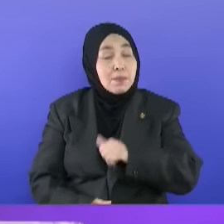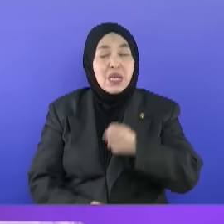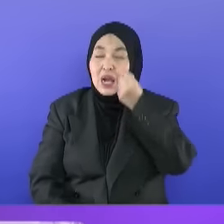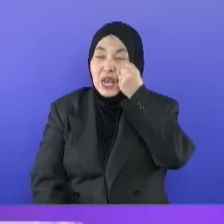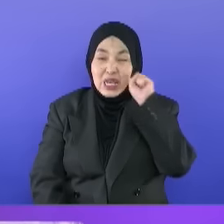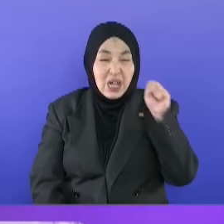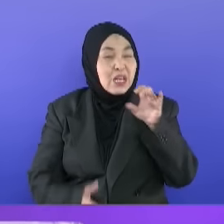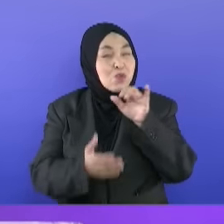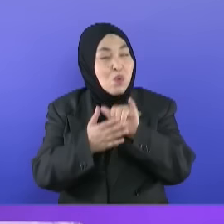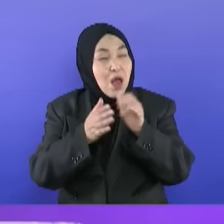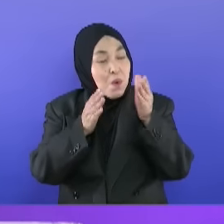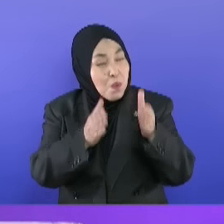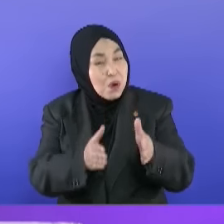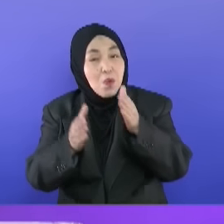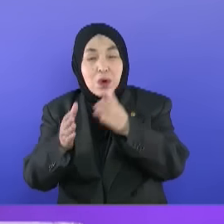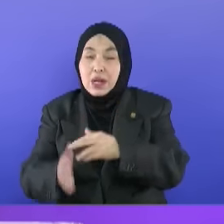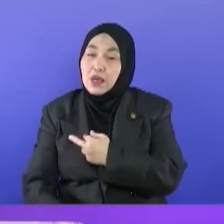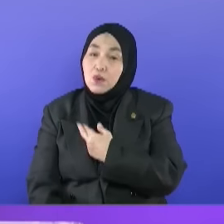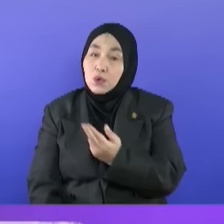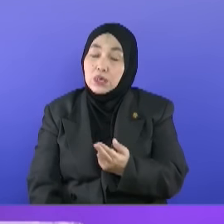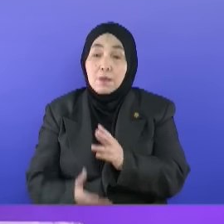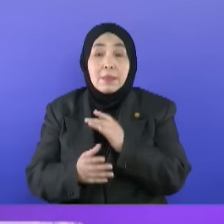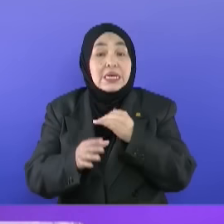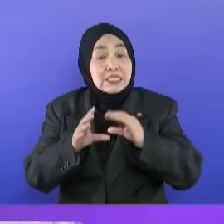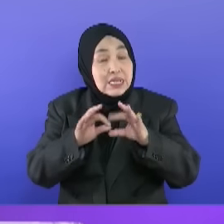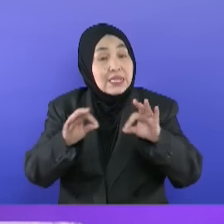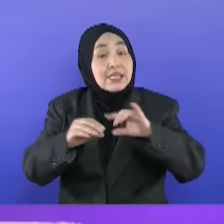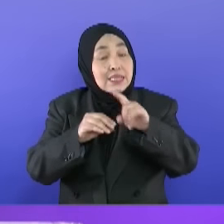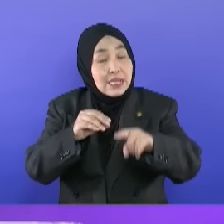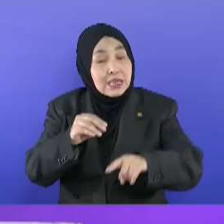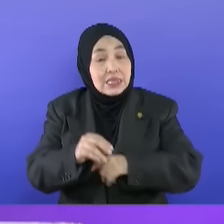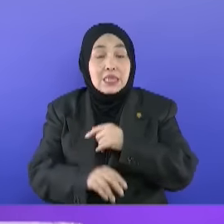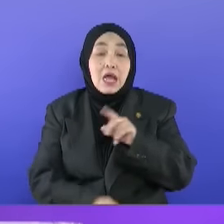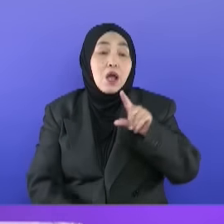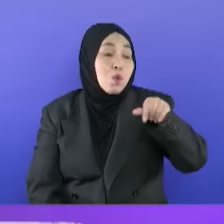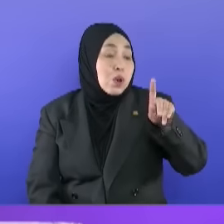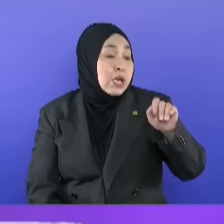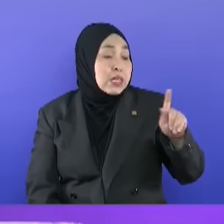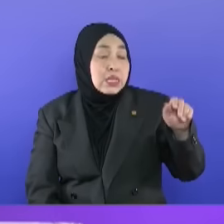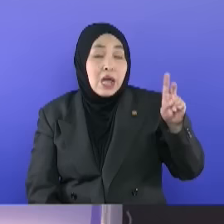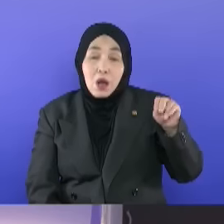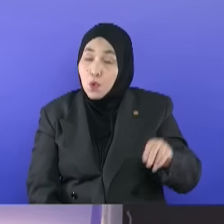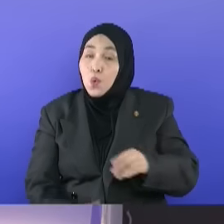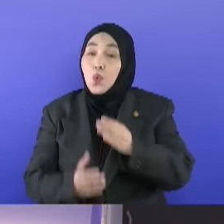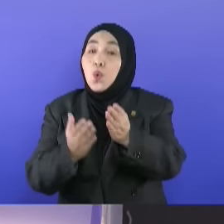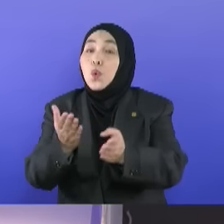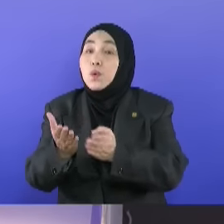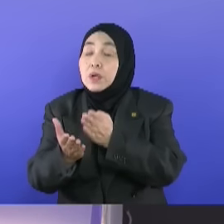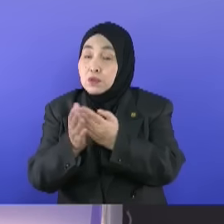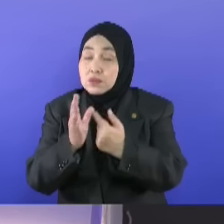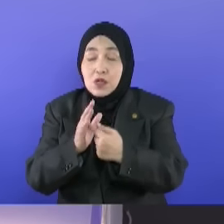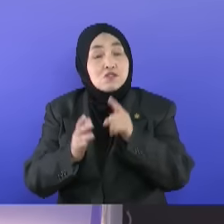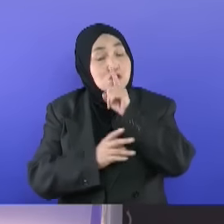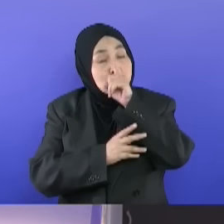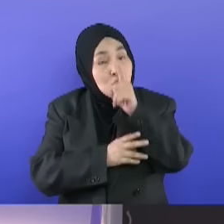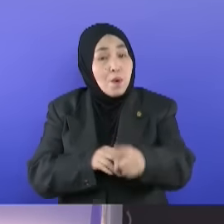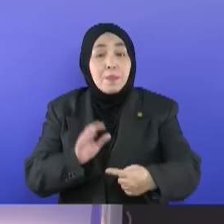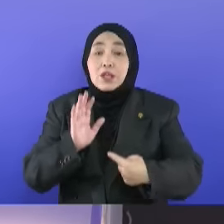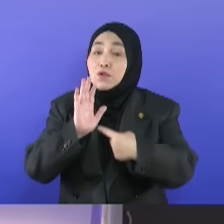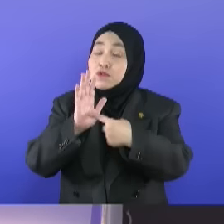kepadanya, mereka itulah orang-orang yang yang rugi. Jadi bercakap tadi tentang qul inna hudallahi hual huda. Ustaz ya. Sesungguhnya